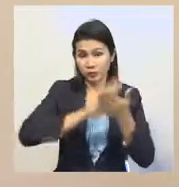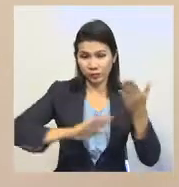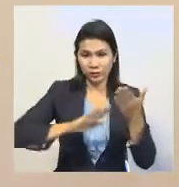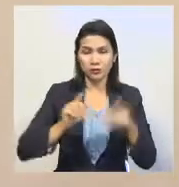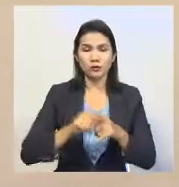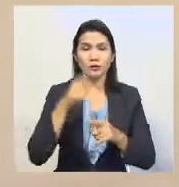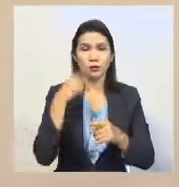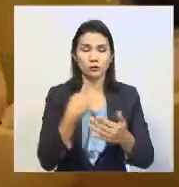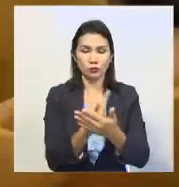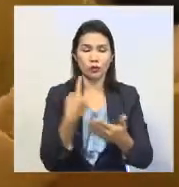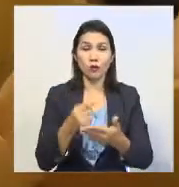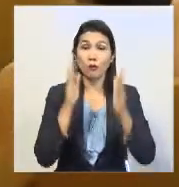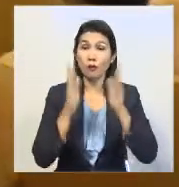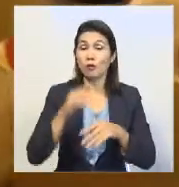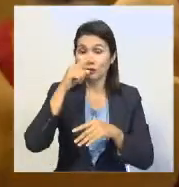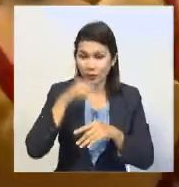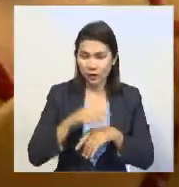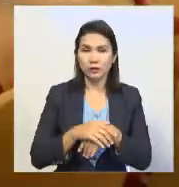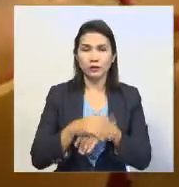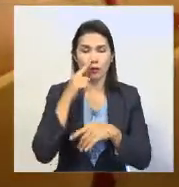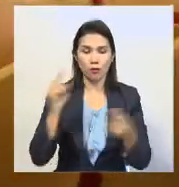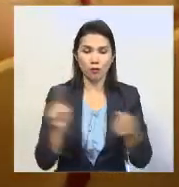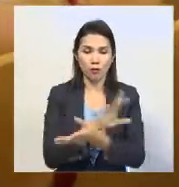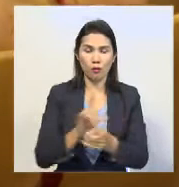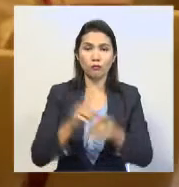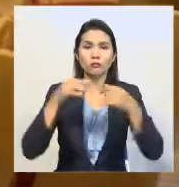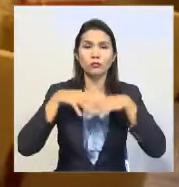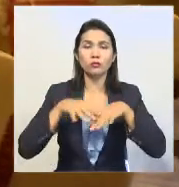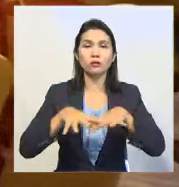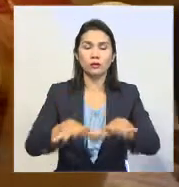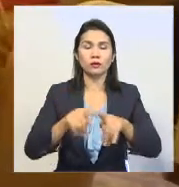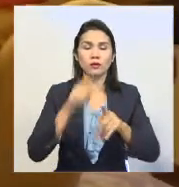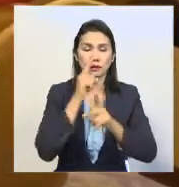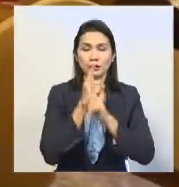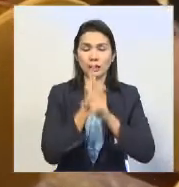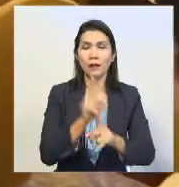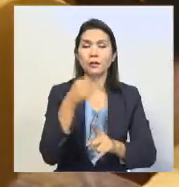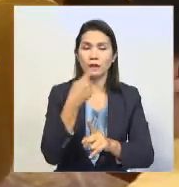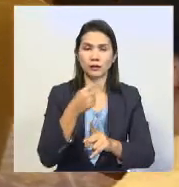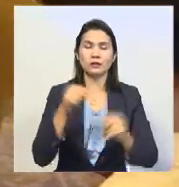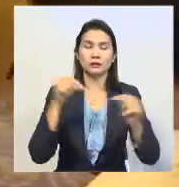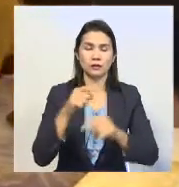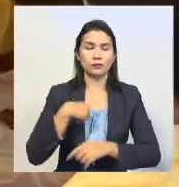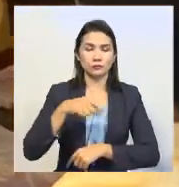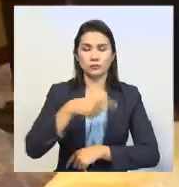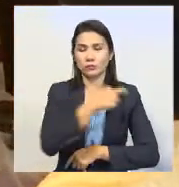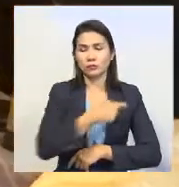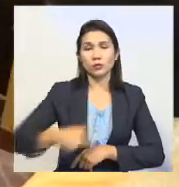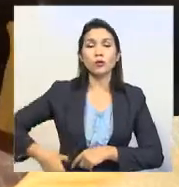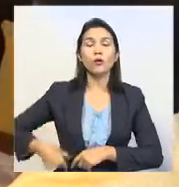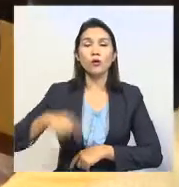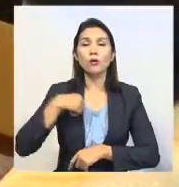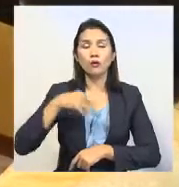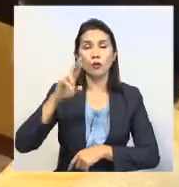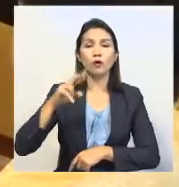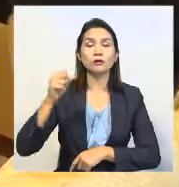านะที่มีตัวแทนชาวไทยได้นำวัฒนธรรมไปเผยแพร่ตามแนวทางที่พระบาทสมเด็จพระเจ้าอยู่หัวพระราชทานไว้คือการทำ